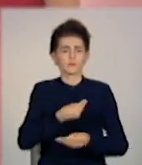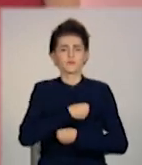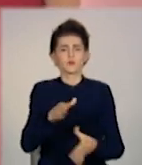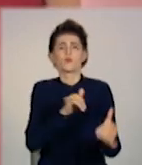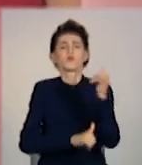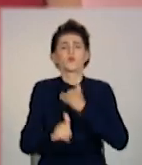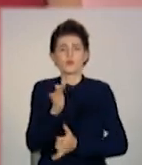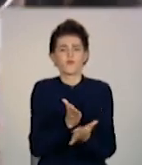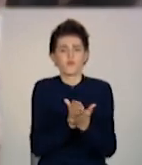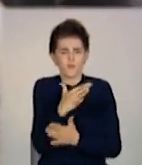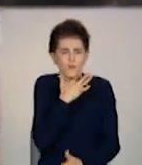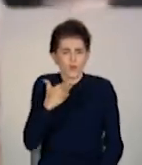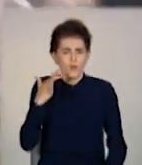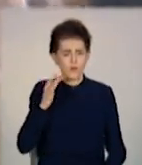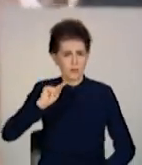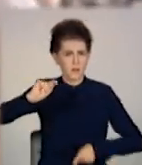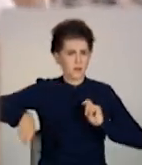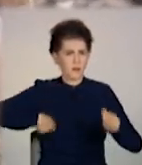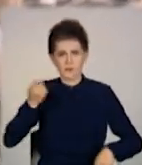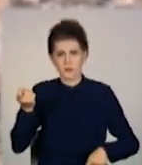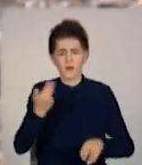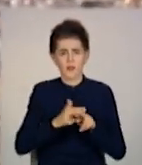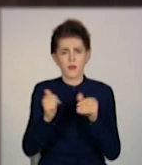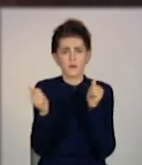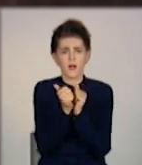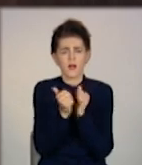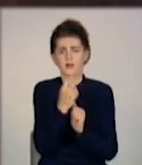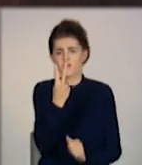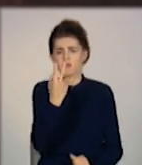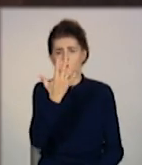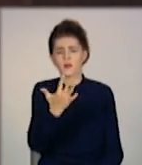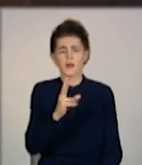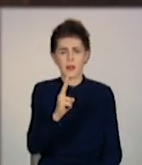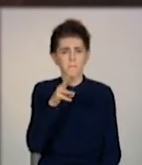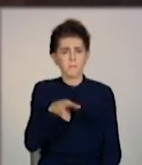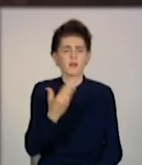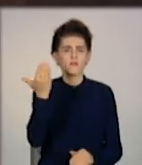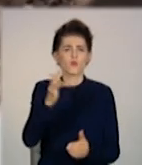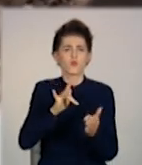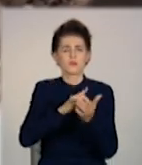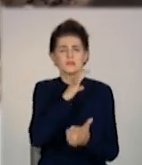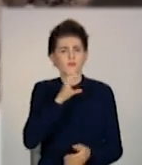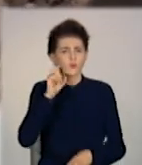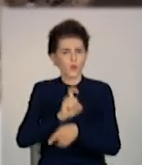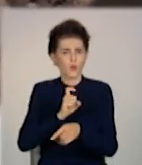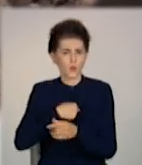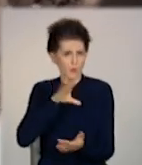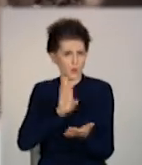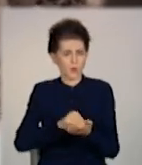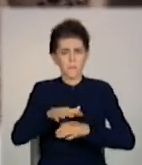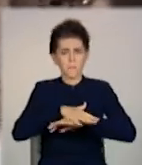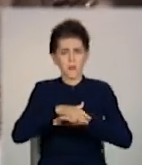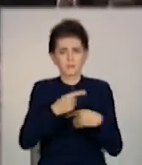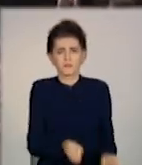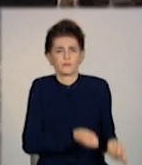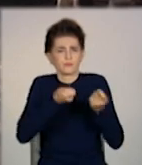куди дівати, скільки? Господарство розташоване в 25 кілометрах від Сєвєродонецька. Продукцію збували на центральному ринку міста.